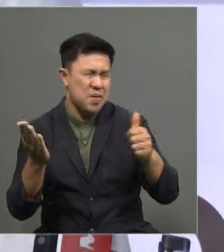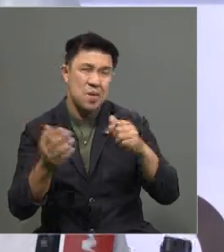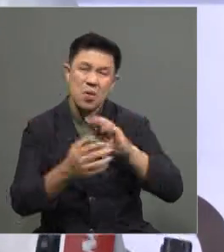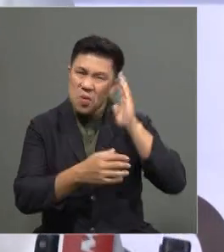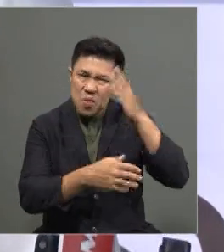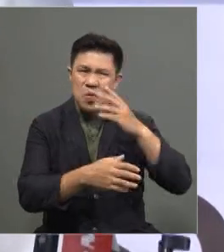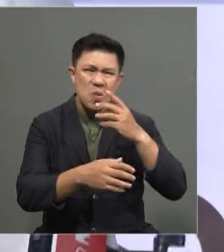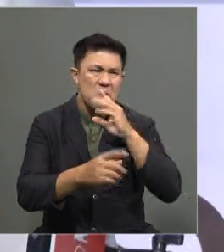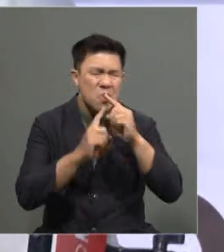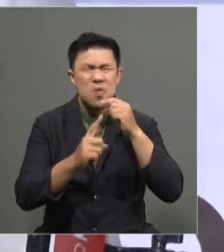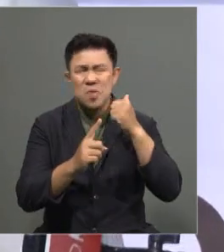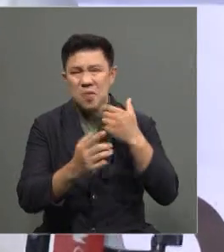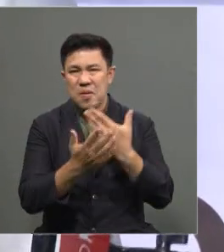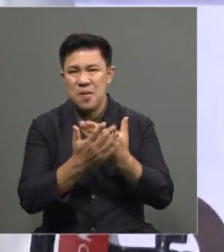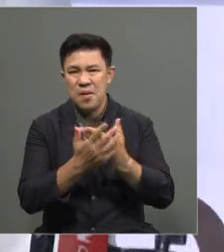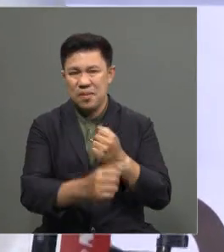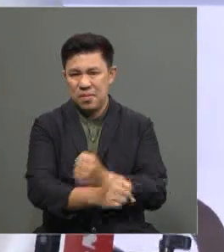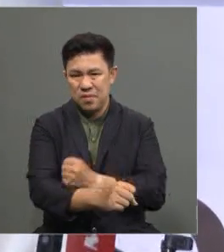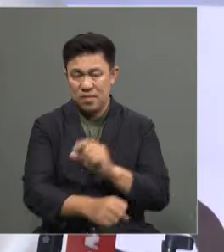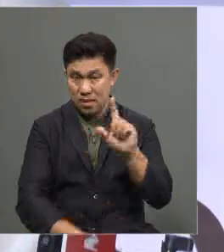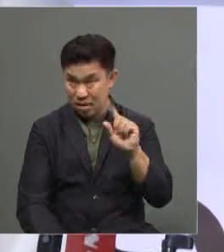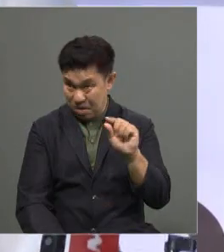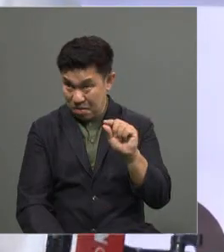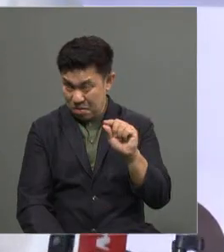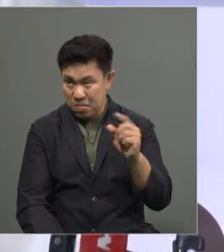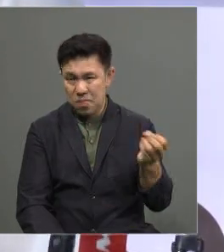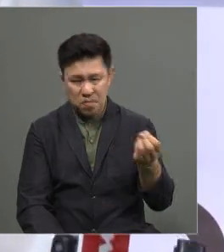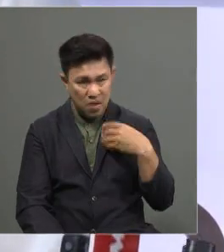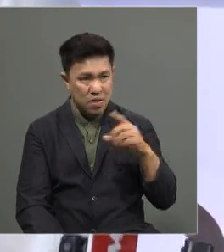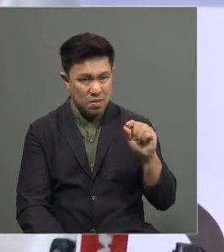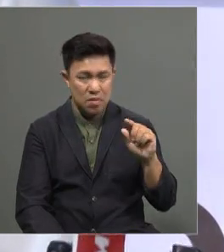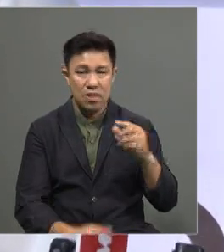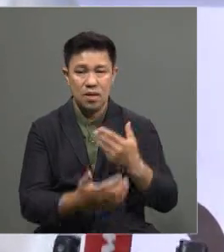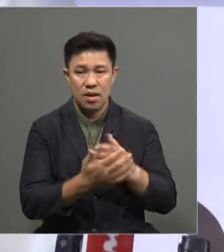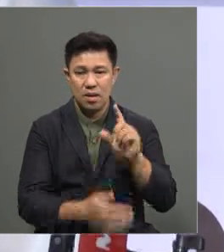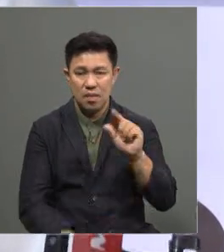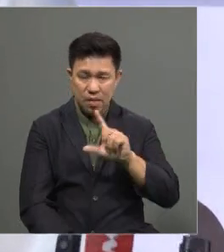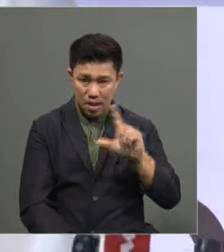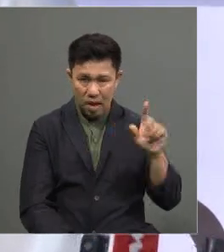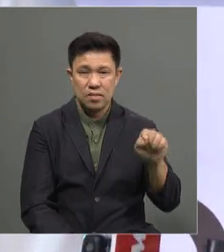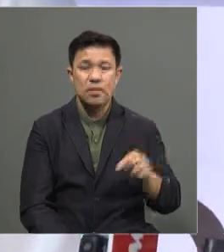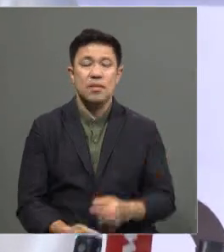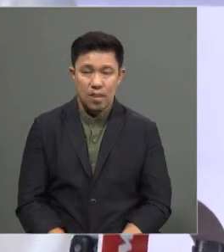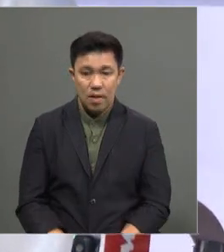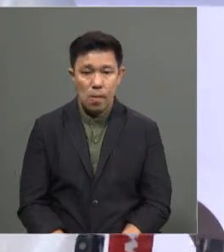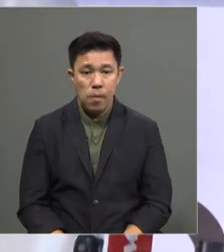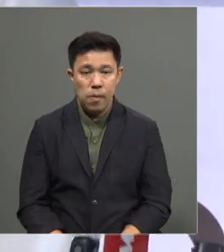20ก็เลยมีการทวงคำถาม20ล้านใช่ไหมเขาบอกว่าใช่คลิปเสียงครึ่งชั่วโมงจะออกเหตุการณ์อย่างนั้น